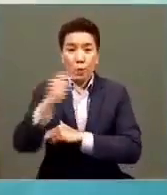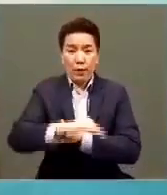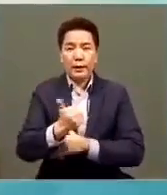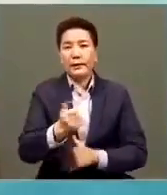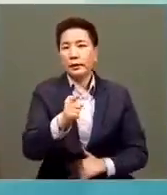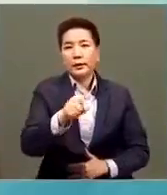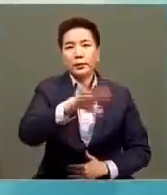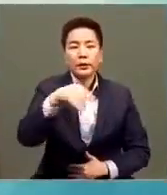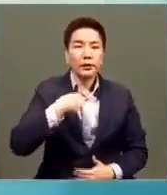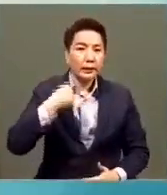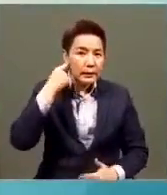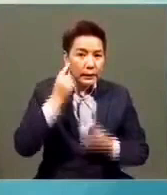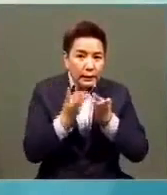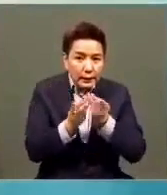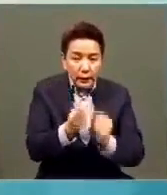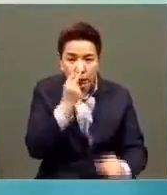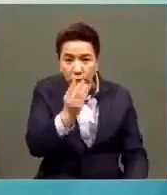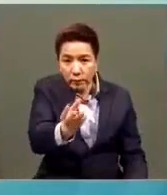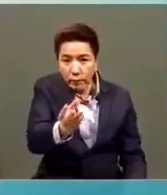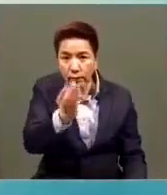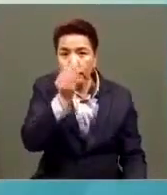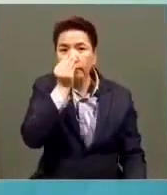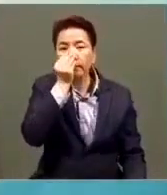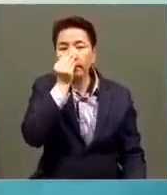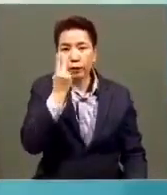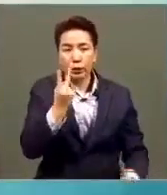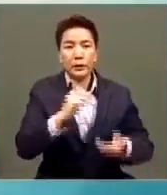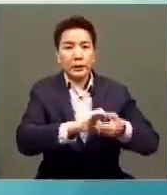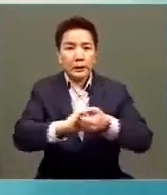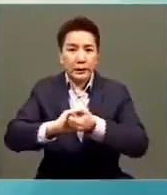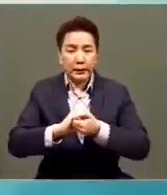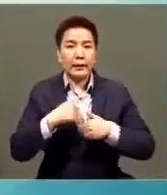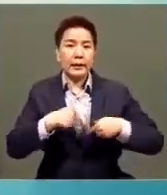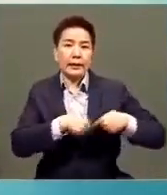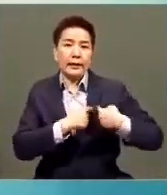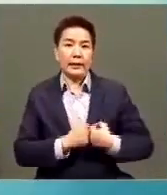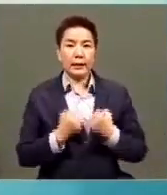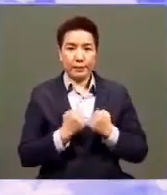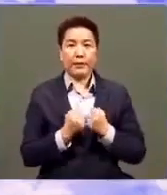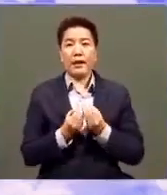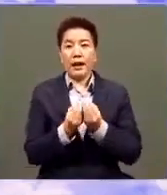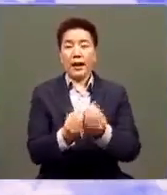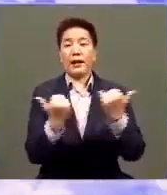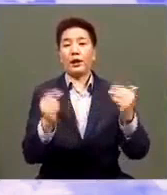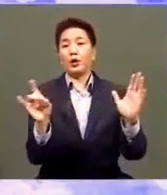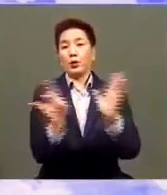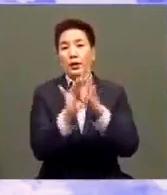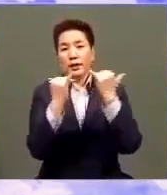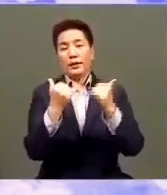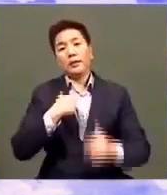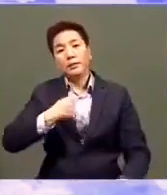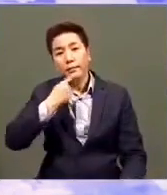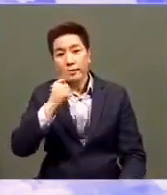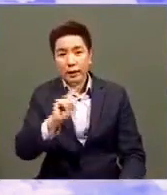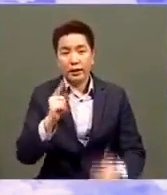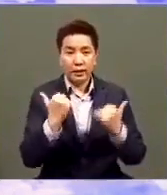อาจจะได้รับฟังรายละเอียดก็ฟังแล้วอยากให้เห็นความร่วมมือก็จะได้เป็นกำลังใจด้วยค่ะปิดท้ายกันนะคะก็คง